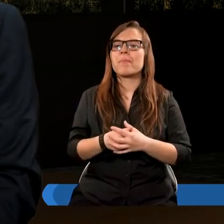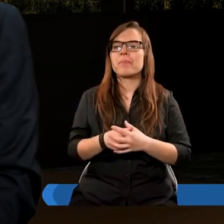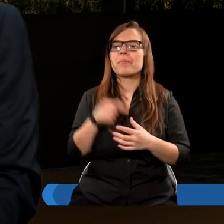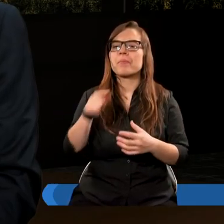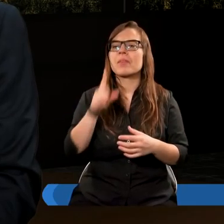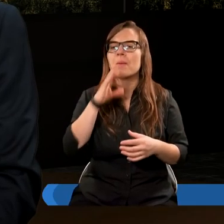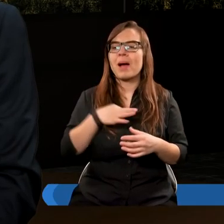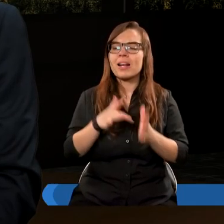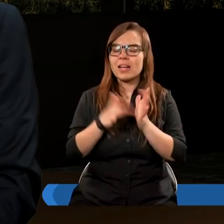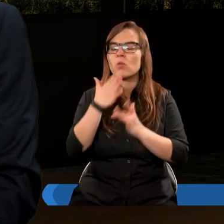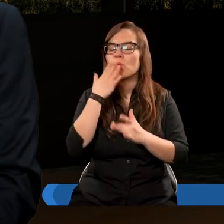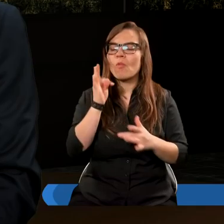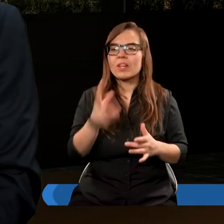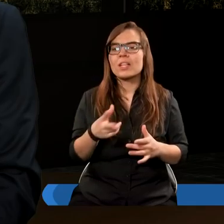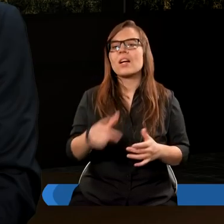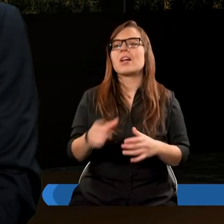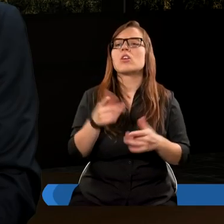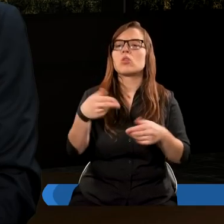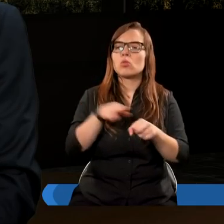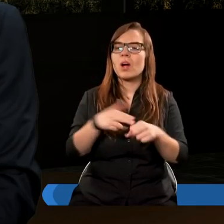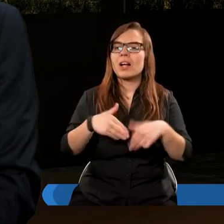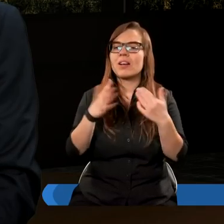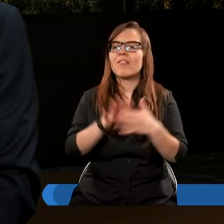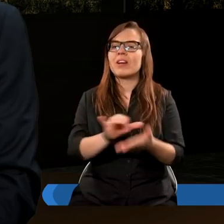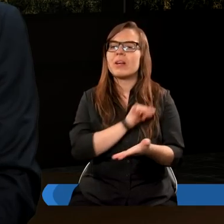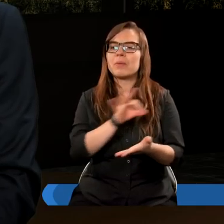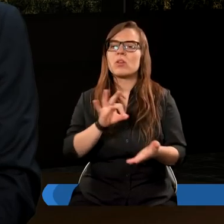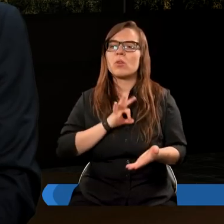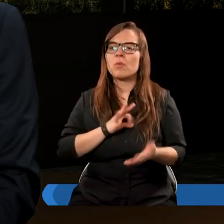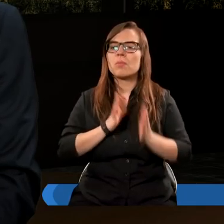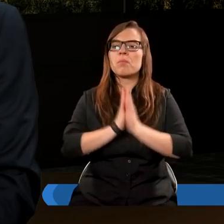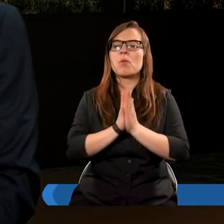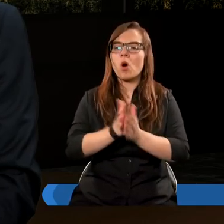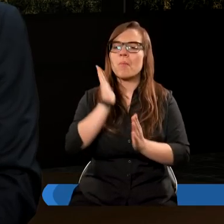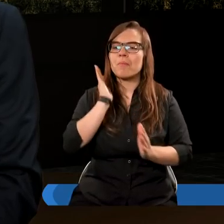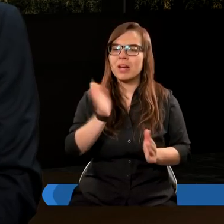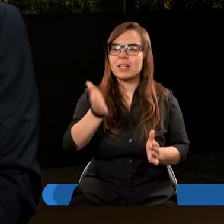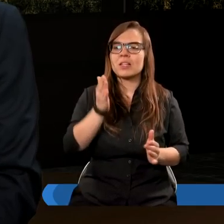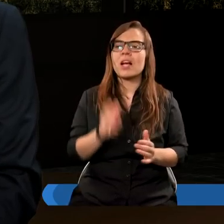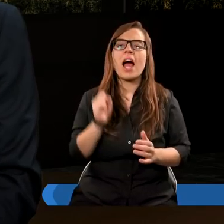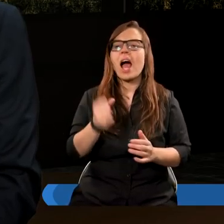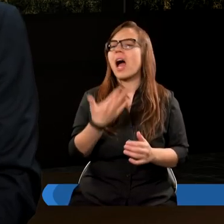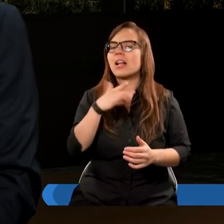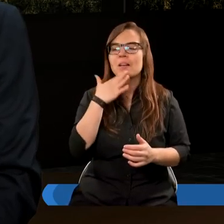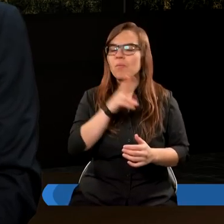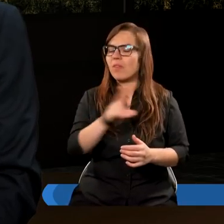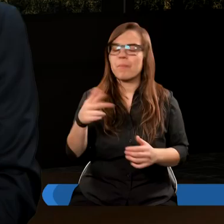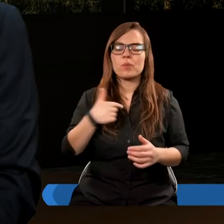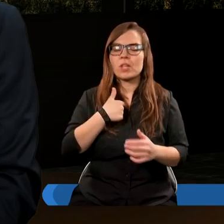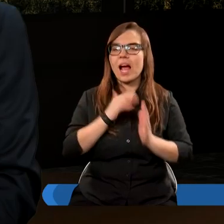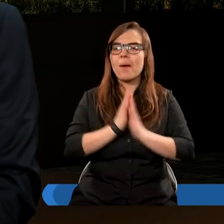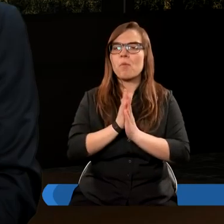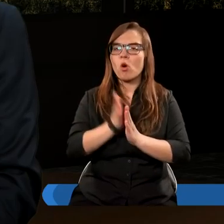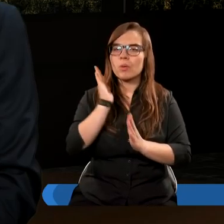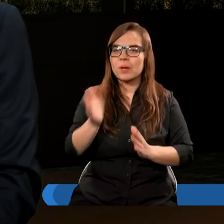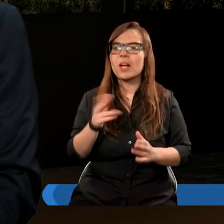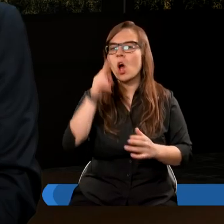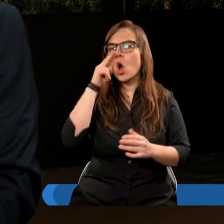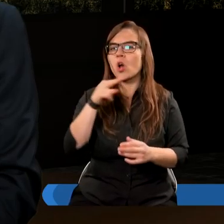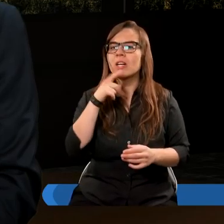kiedy Pan Jezus mówi tak. Owego dnia w imieniu moim prosić będziecie, a nie mówię wam, że ja prosić będę